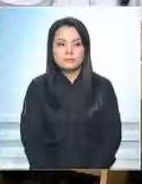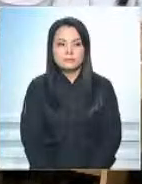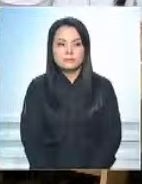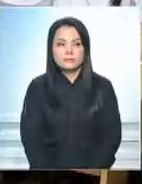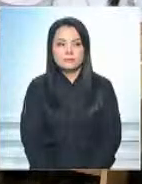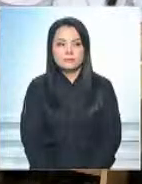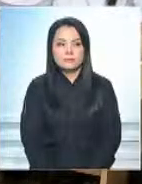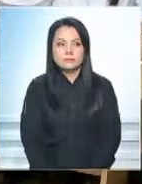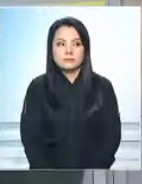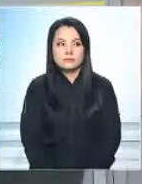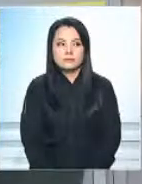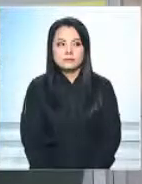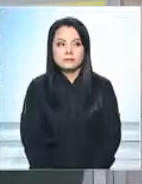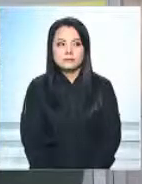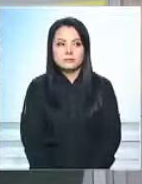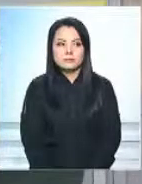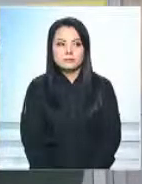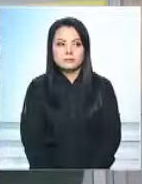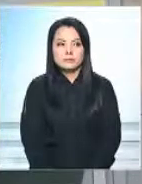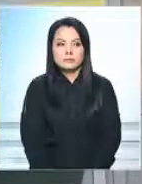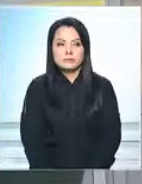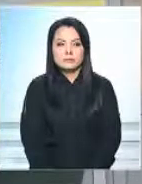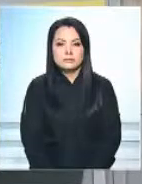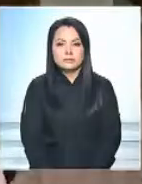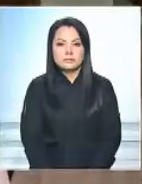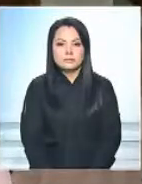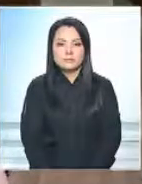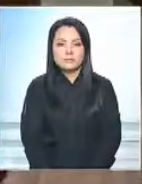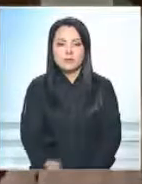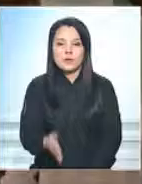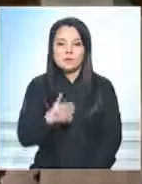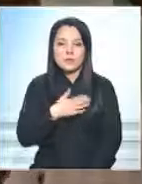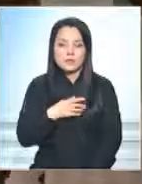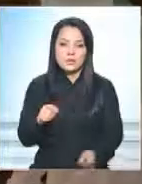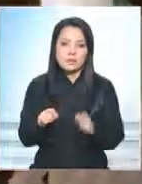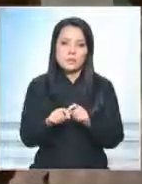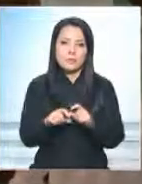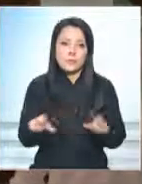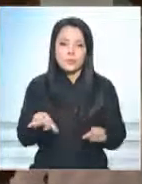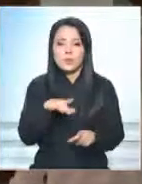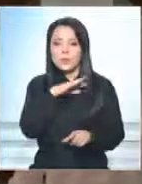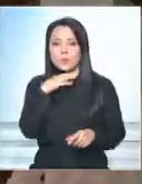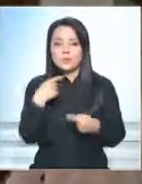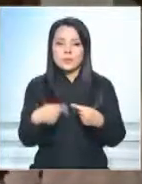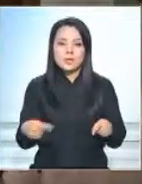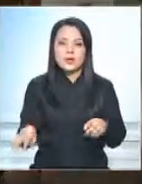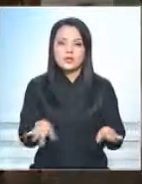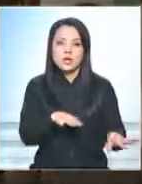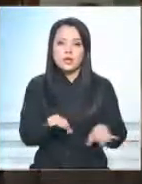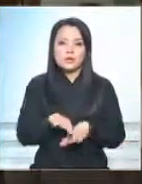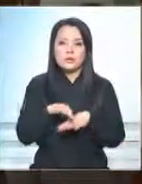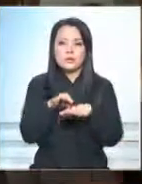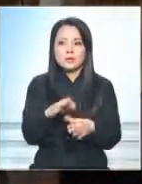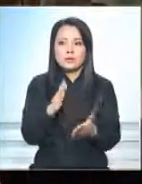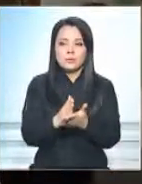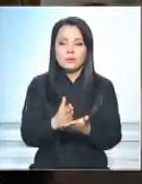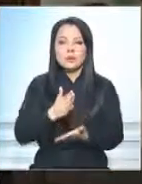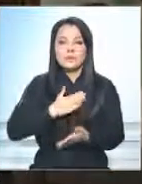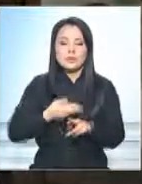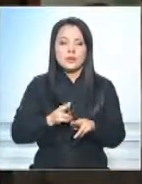береді. In all nations, because in order to not have conflicts with other nationalities.